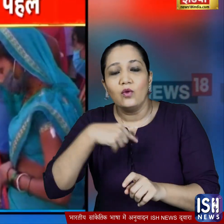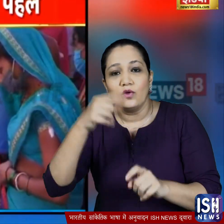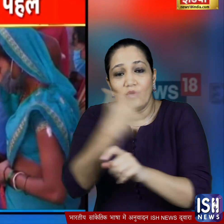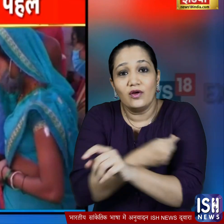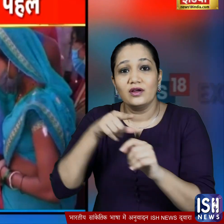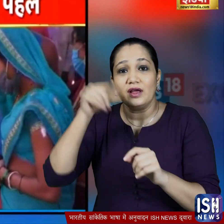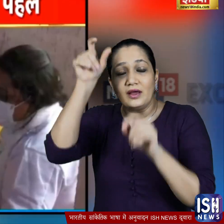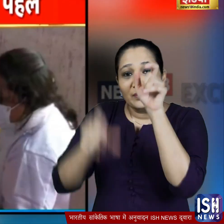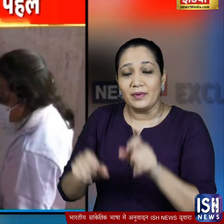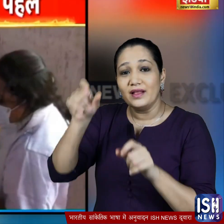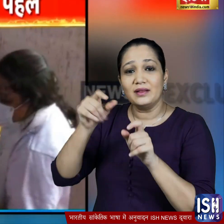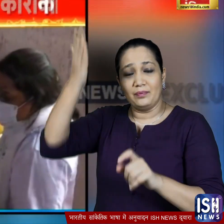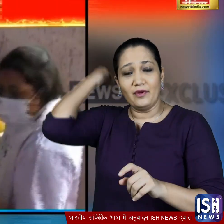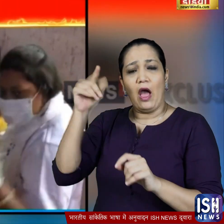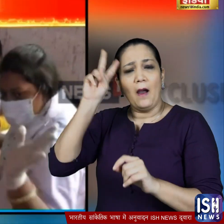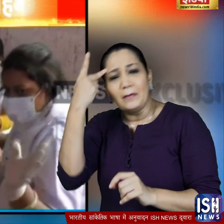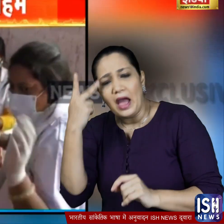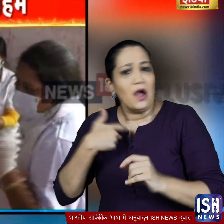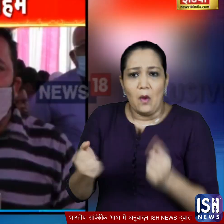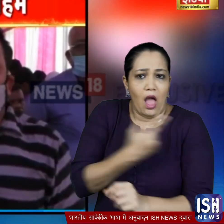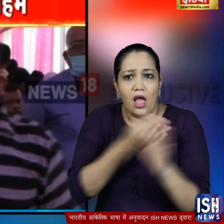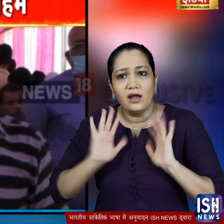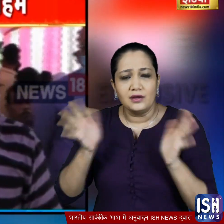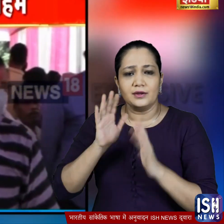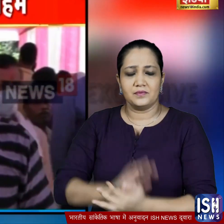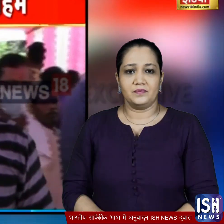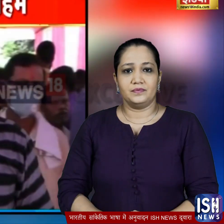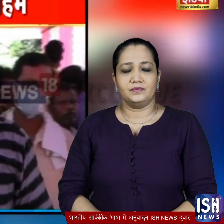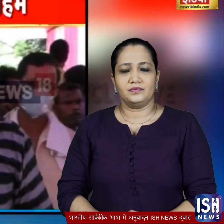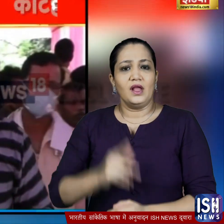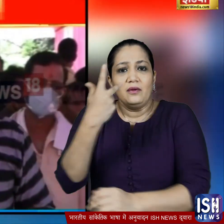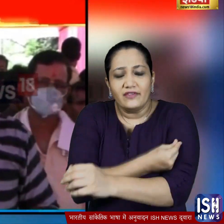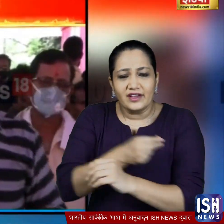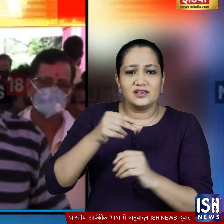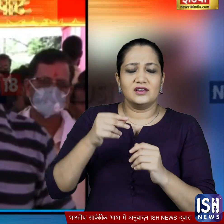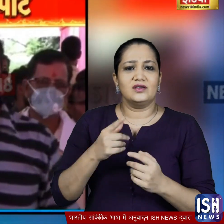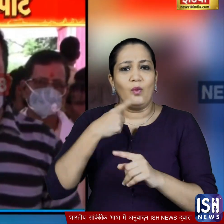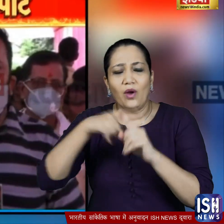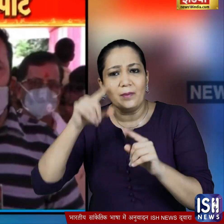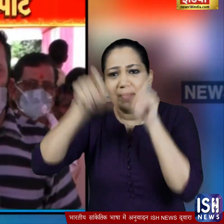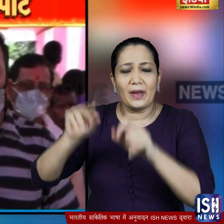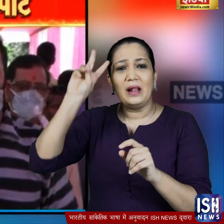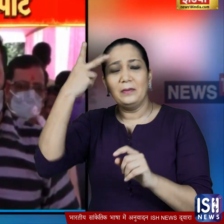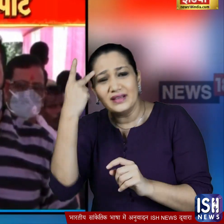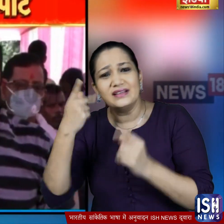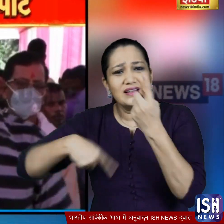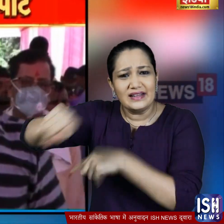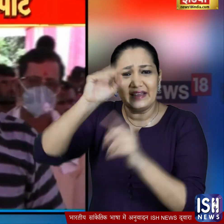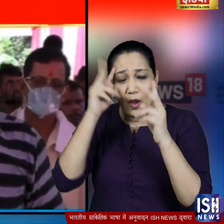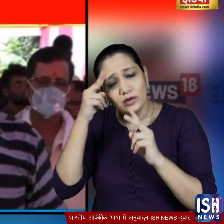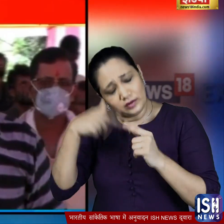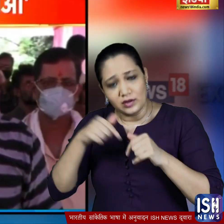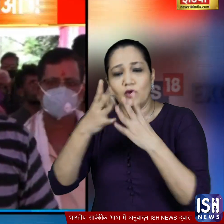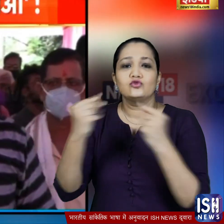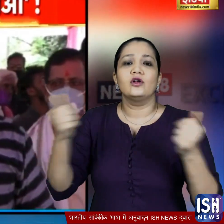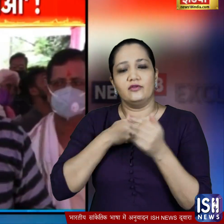वैक्सीन की डोज लगवाने पहुंचे जो इसे लेकर गलतफहमी का शिकार थे। जो टीकाकरण के खिलाफ एक जो लोगों में भ्रम था वो दूर करने